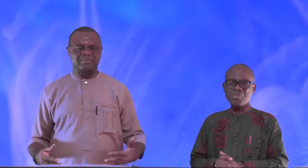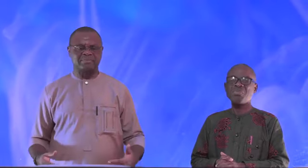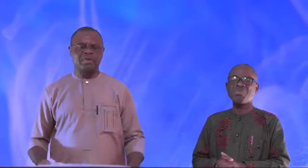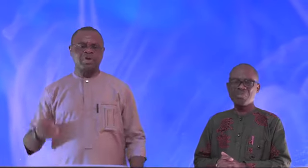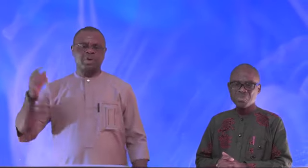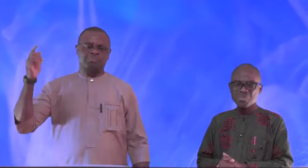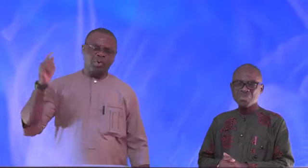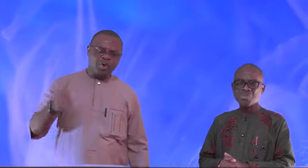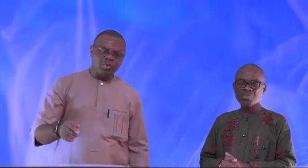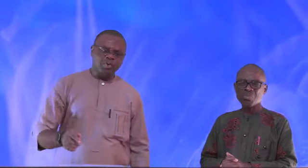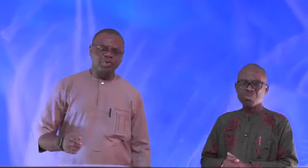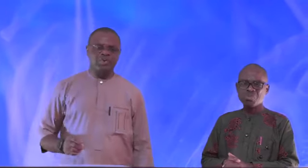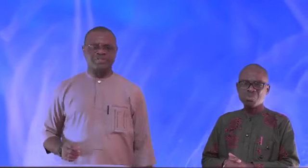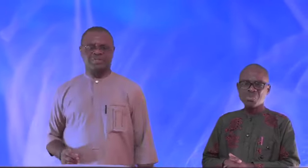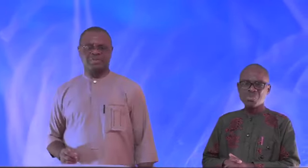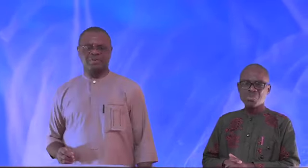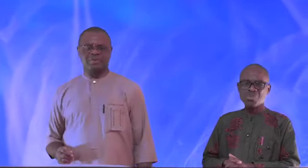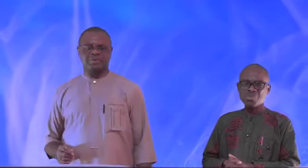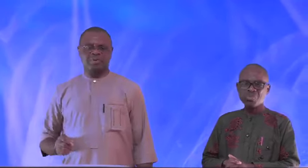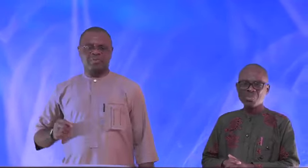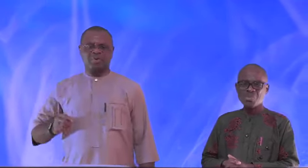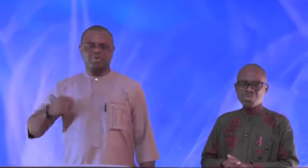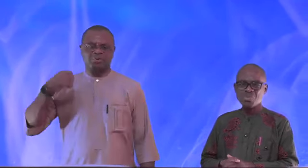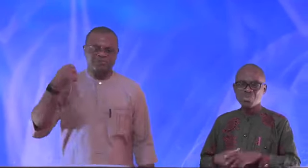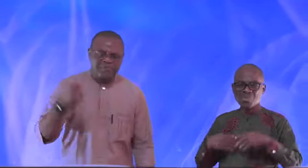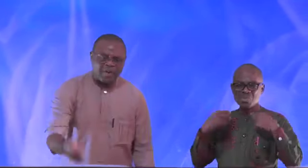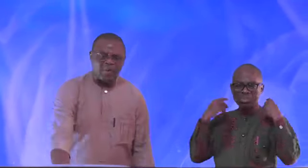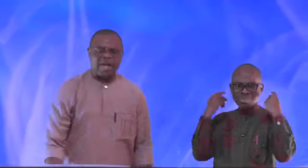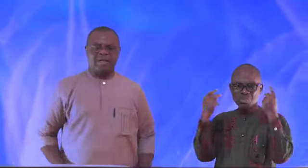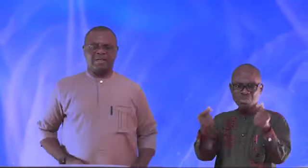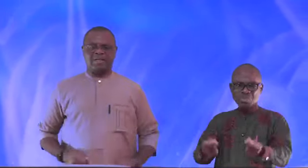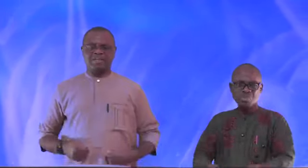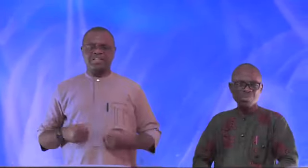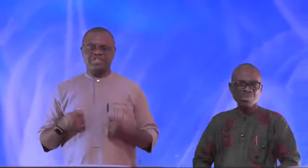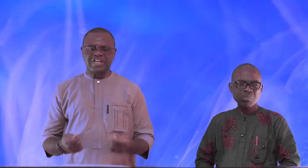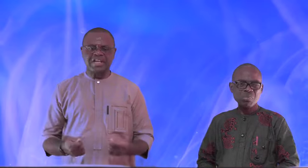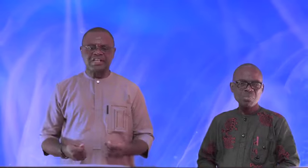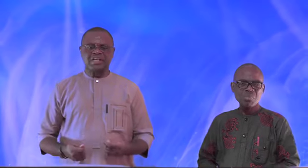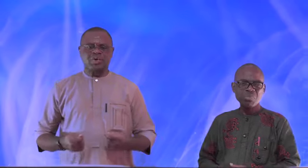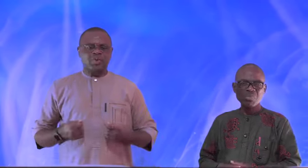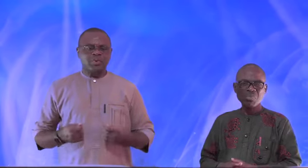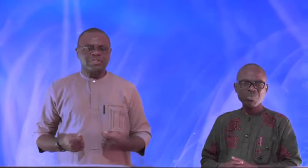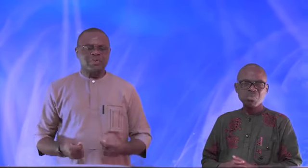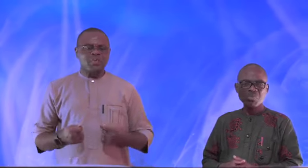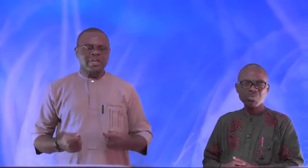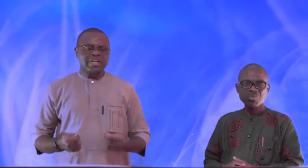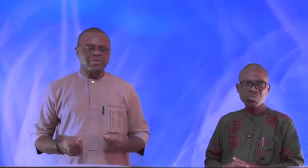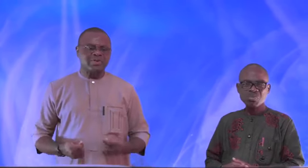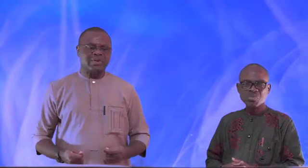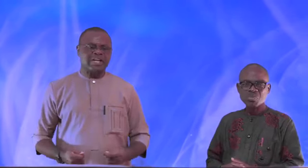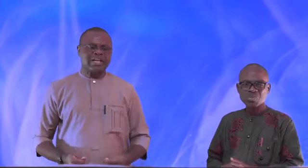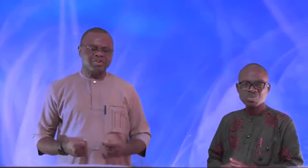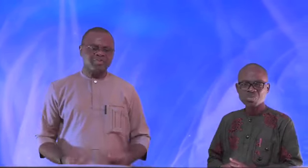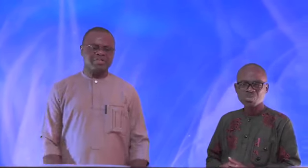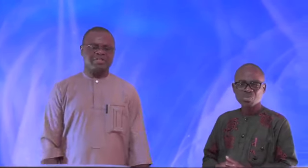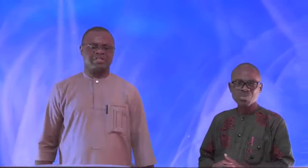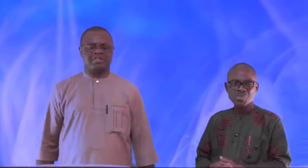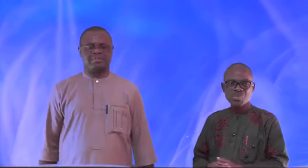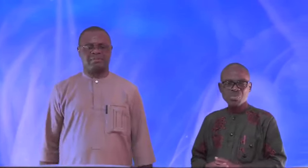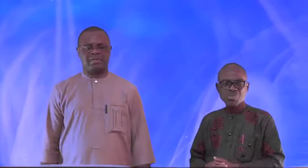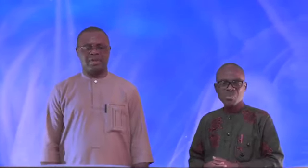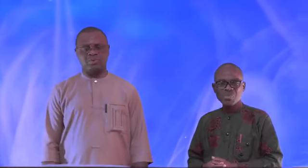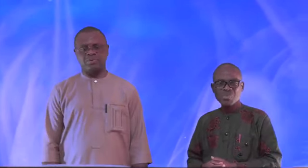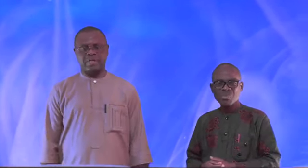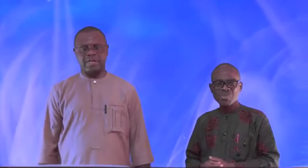ụba. Pọl onyeozi gbọrọ tụfịakwa nye ụdị nkwenye dị otu a na ndị Rom